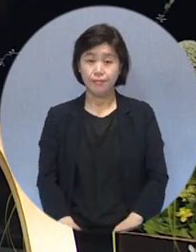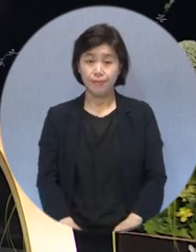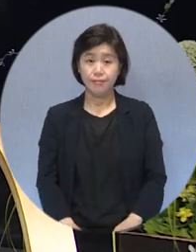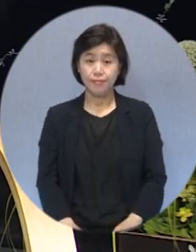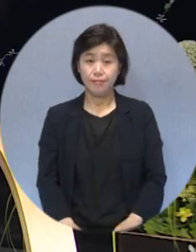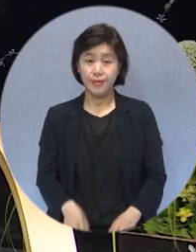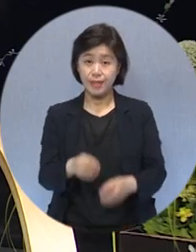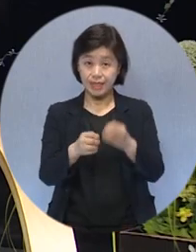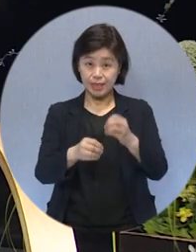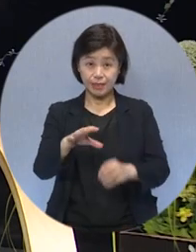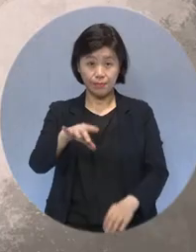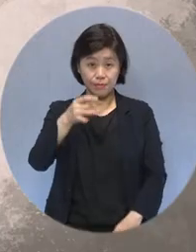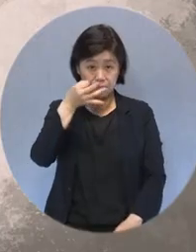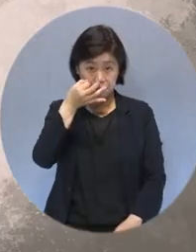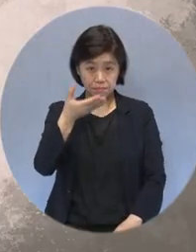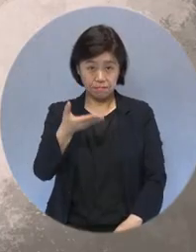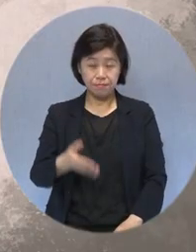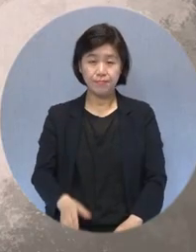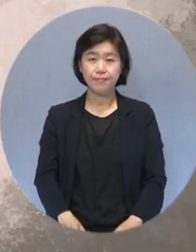먼저 만나보시겠습니다.